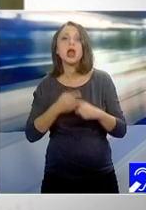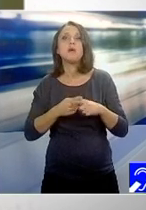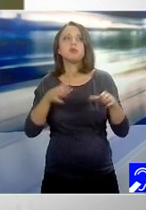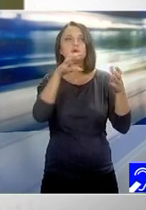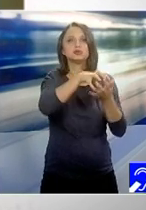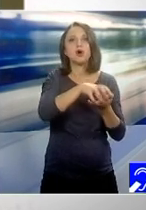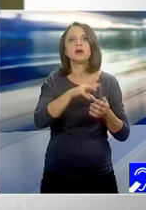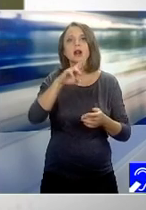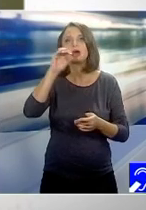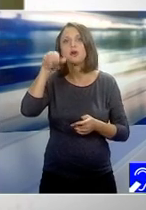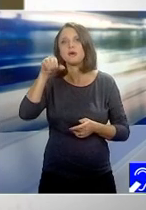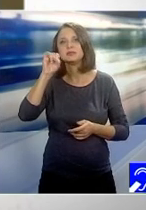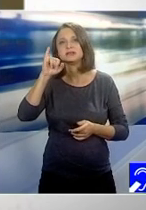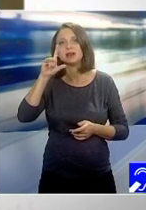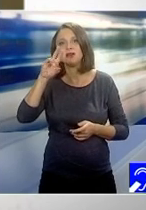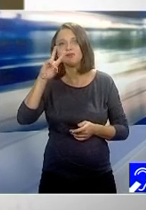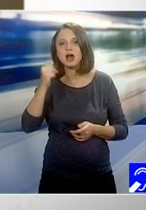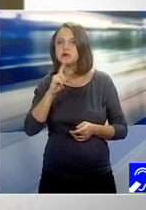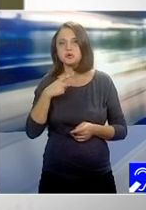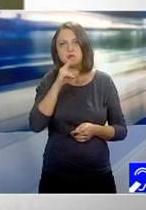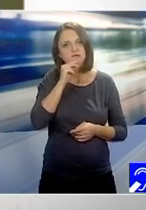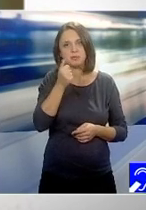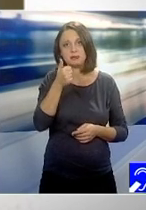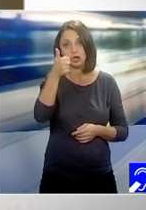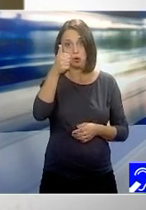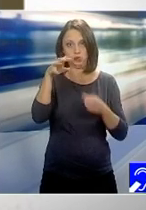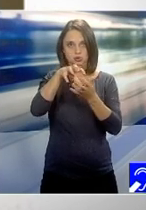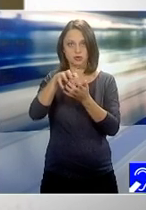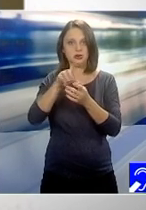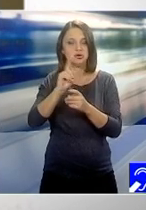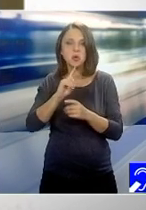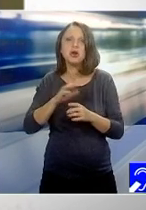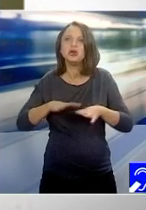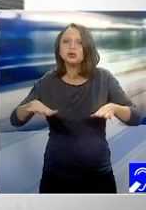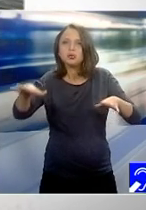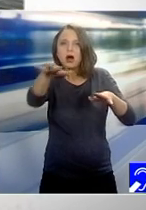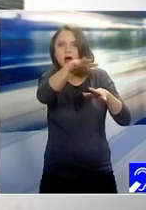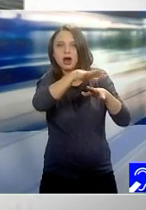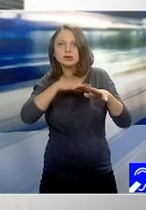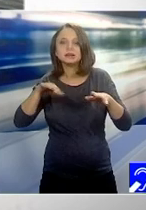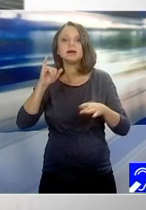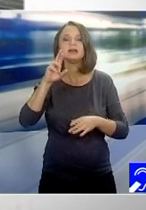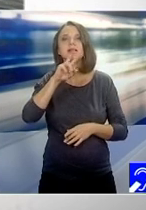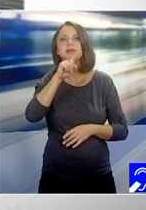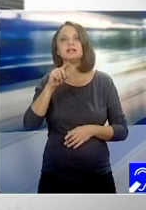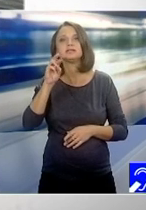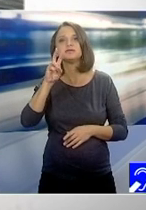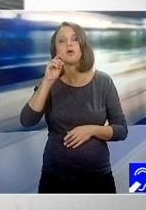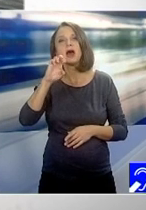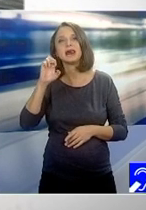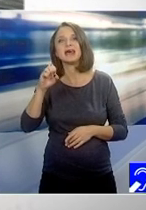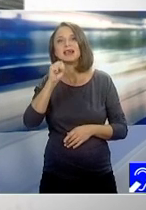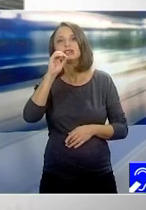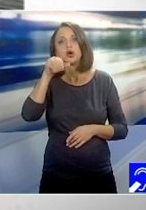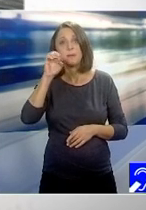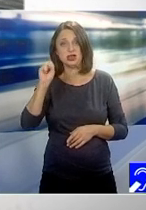Silva, în partea superioară a Irișoare. Nu-i vorba numai de o anumită zonă, e vorba de toată zona asta superioară a Izvoarelor Someșului, pe care o știu de mic copil